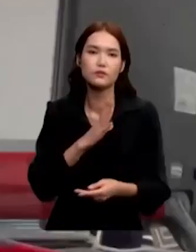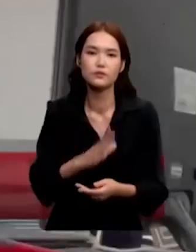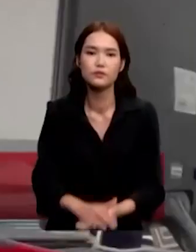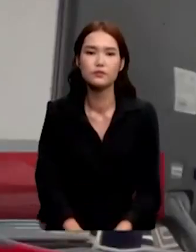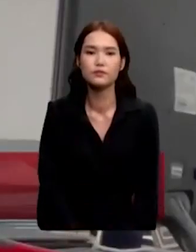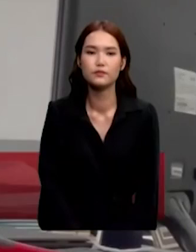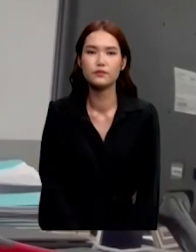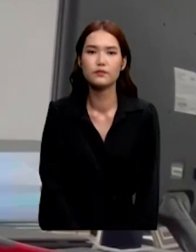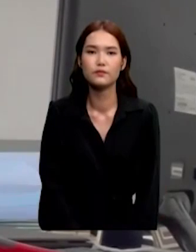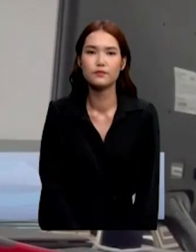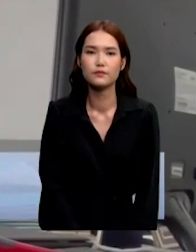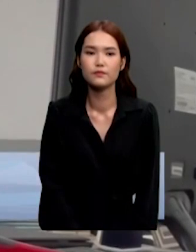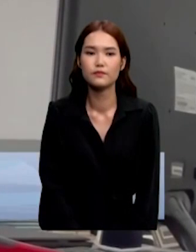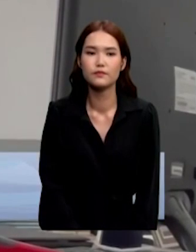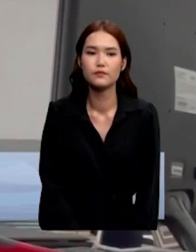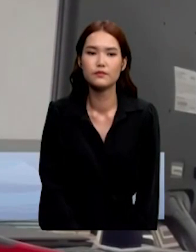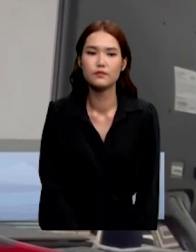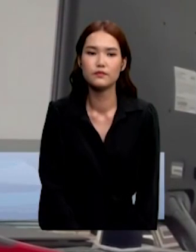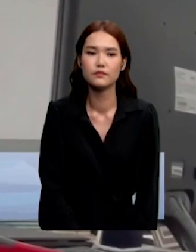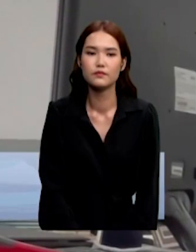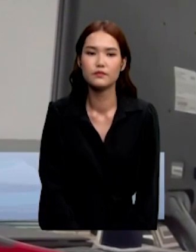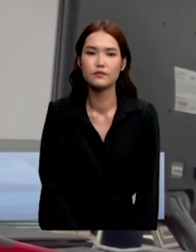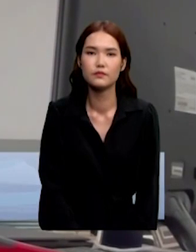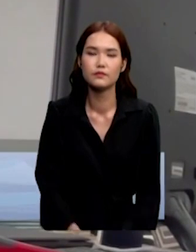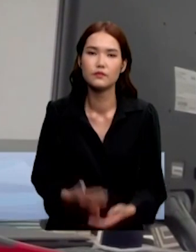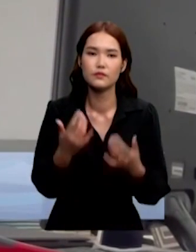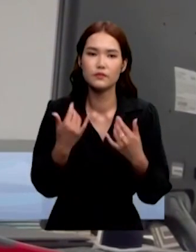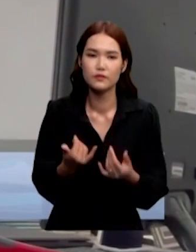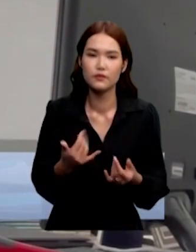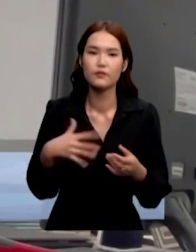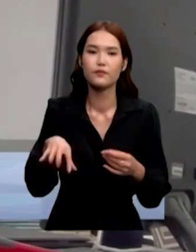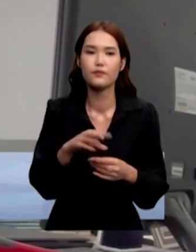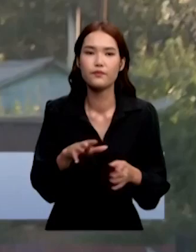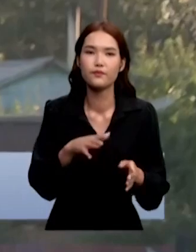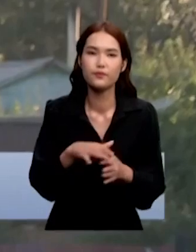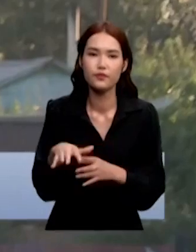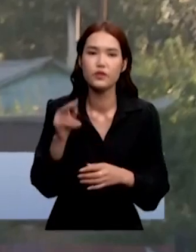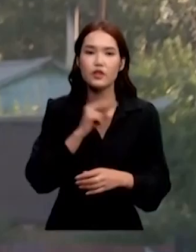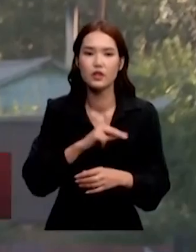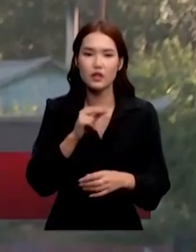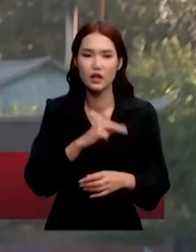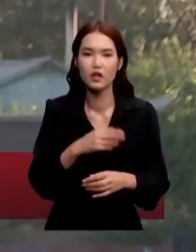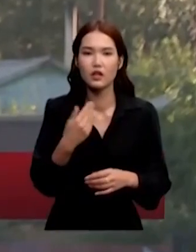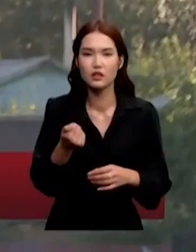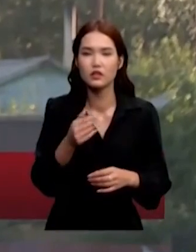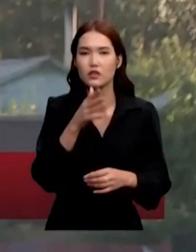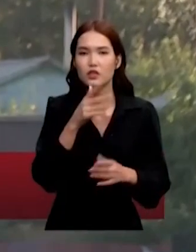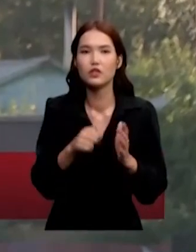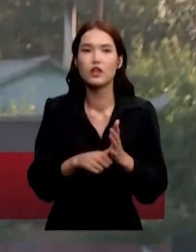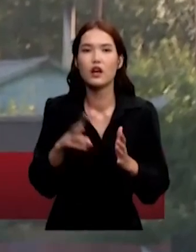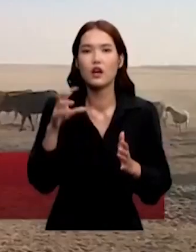акимата Кызылкайынского сельского округа данные работы в свое время не проведены. И в течение 5-6